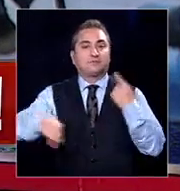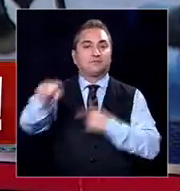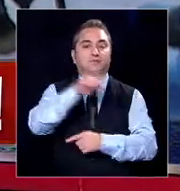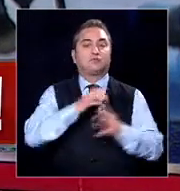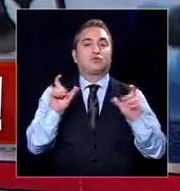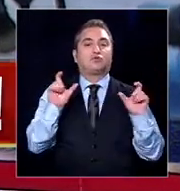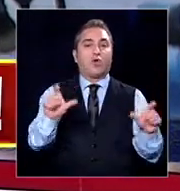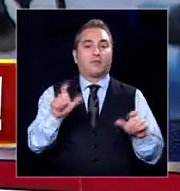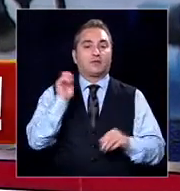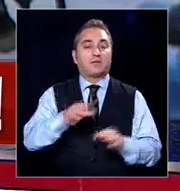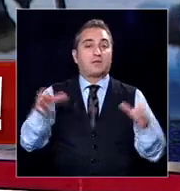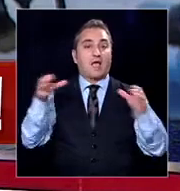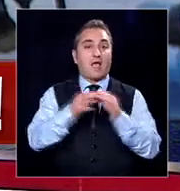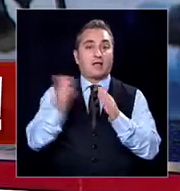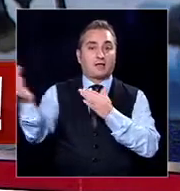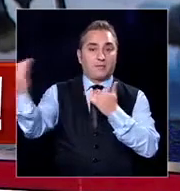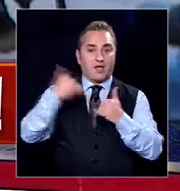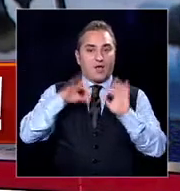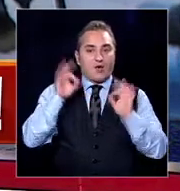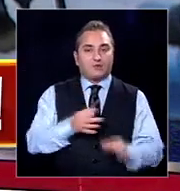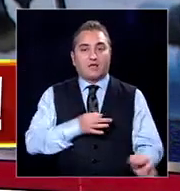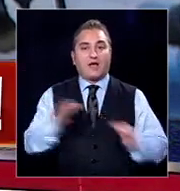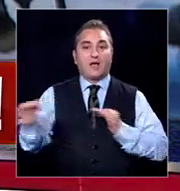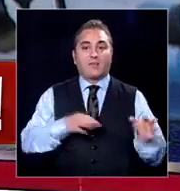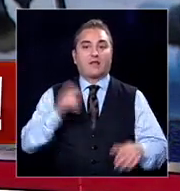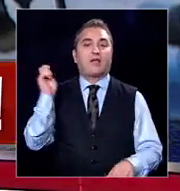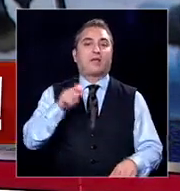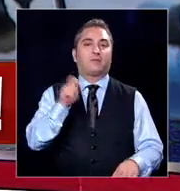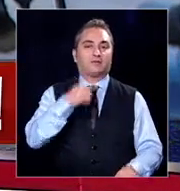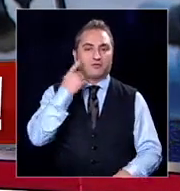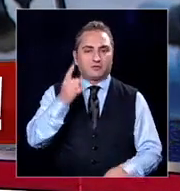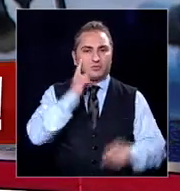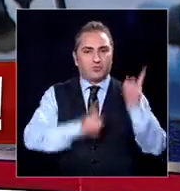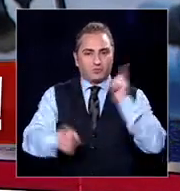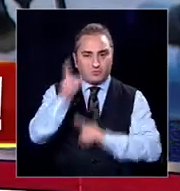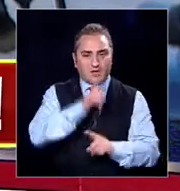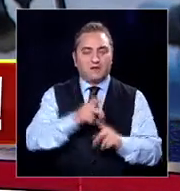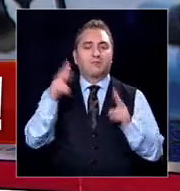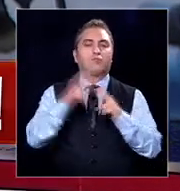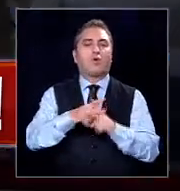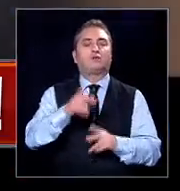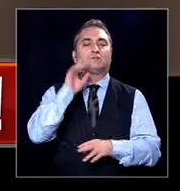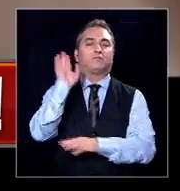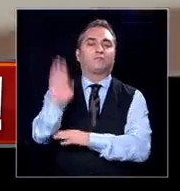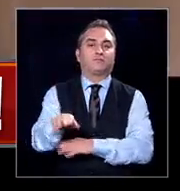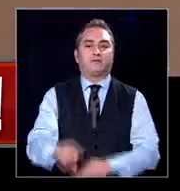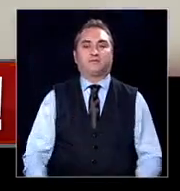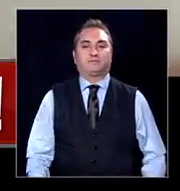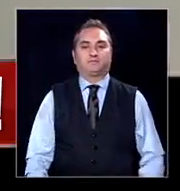nöbet tuttular. Güya ekipler gelince birbirlerine haber vereceklerdi ama uyanıkların numarası polise sökmedi.